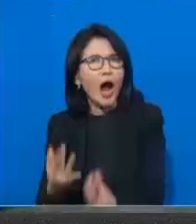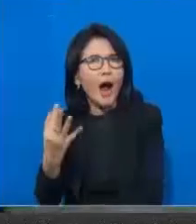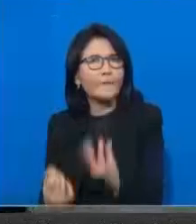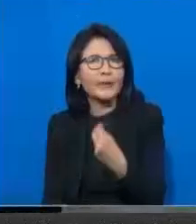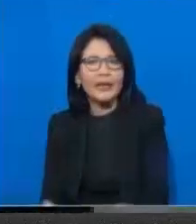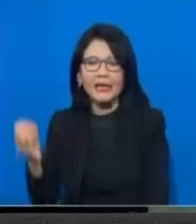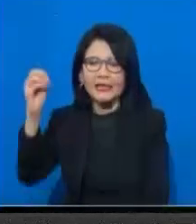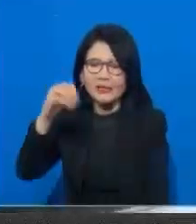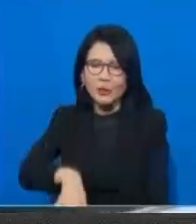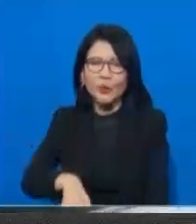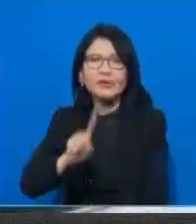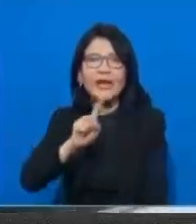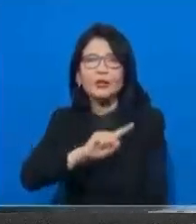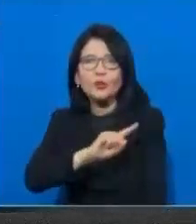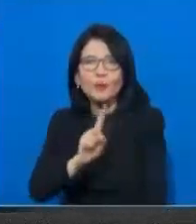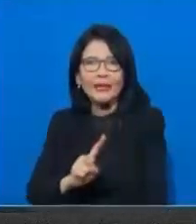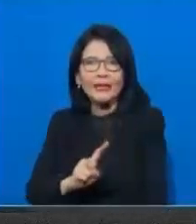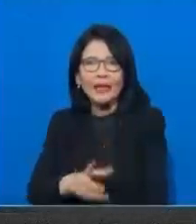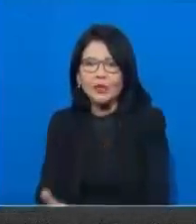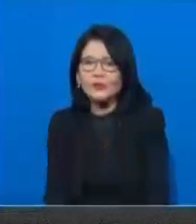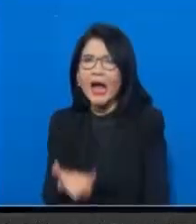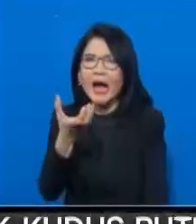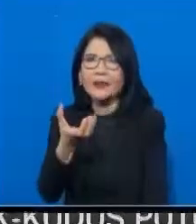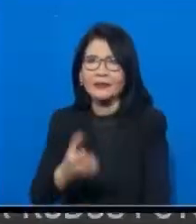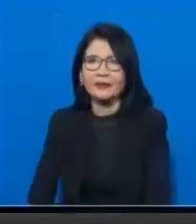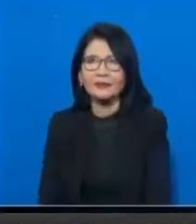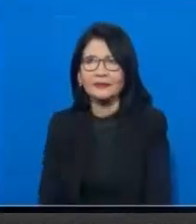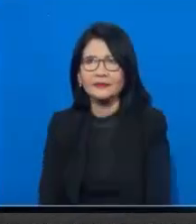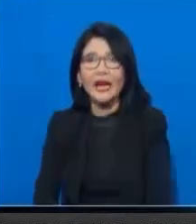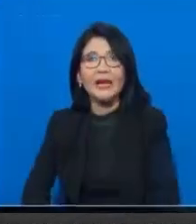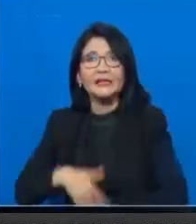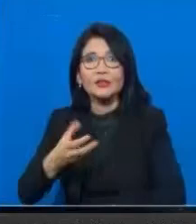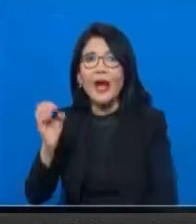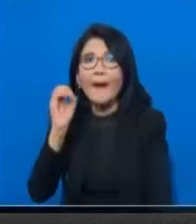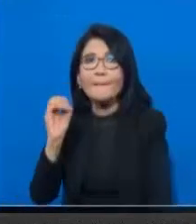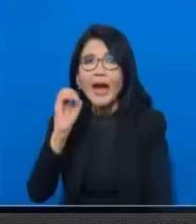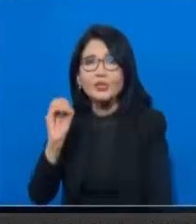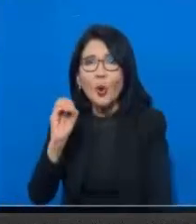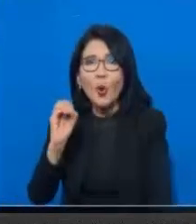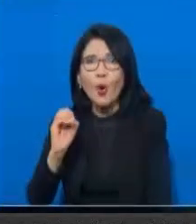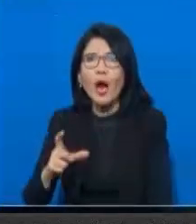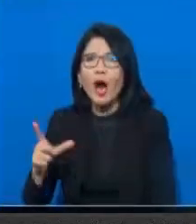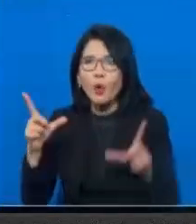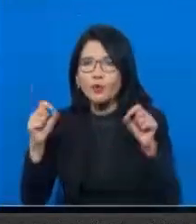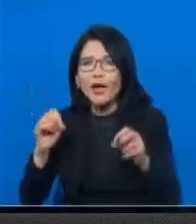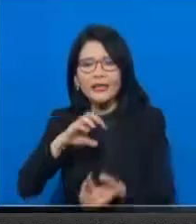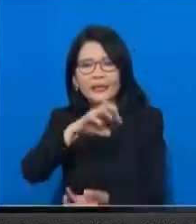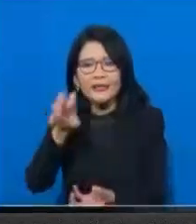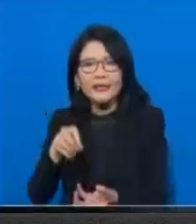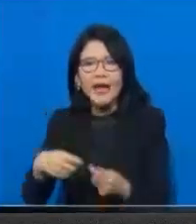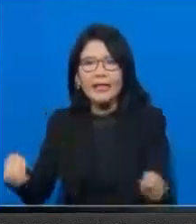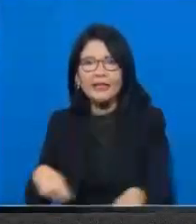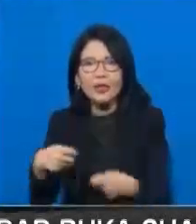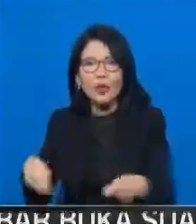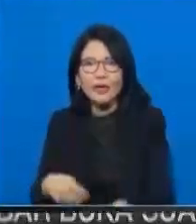sekitar 1 menit, misoa langsung diangkat agar tak terlalu matang. Selanjutnya bakso, kekian, udang, dan lauk lainnya digoreng dengan